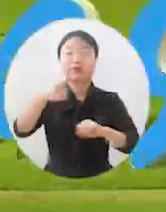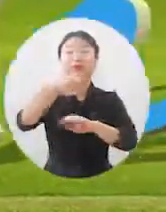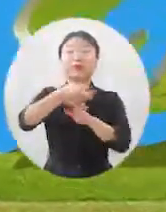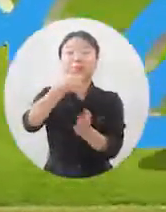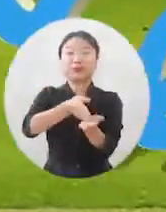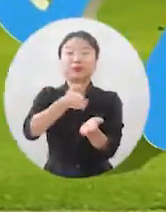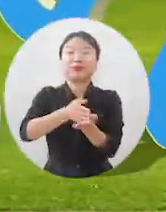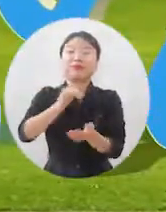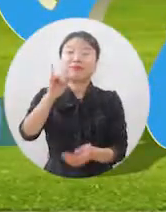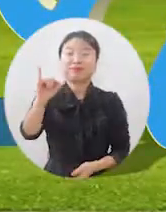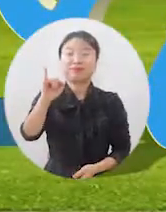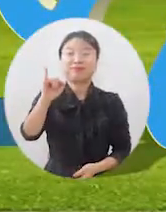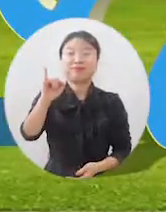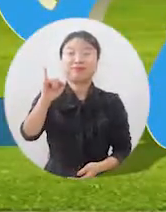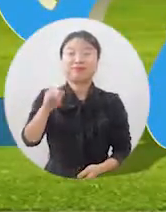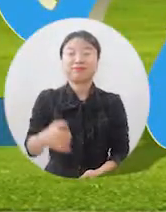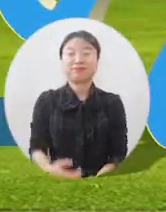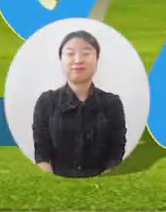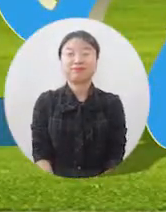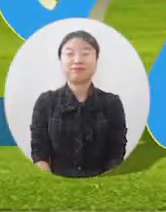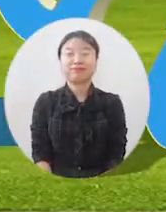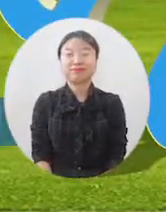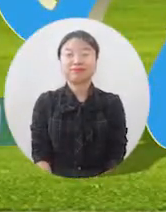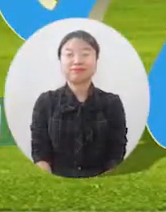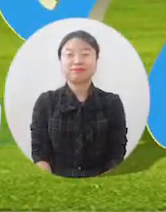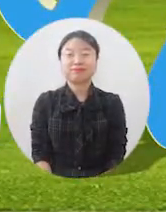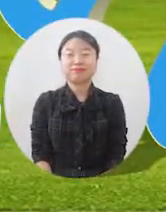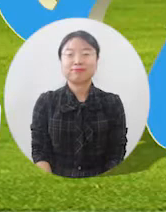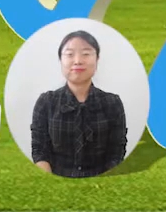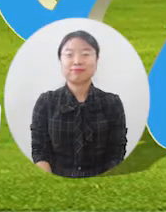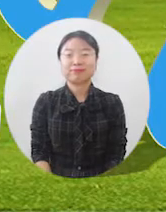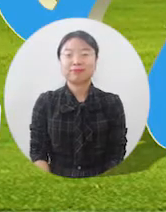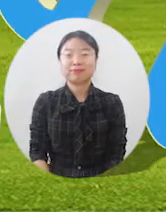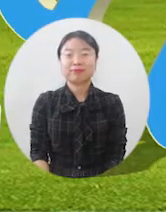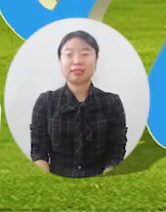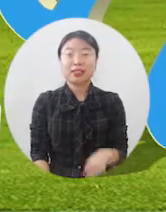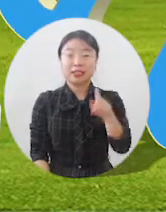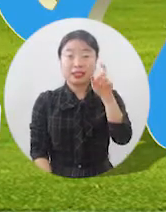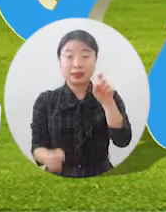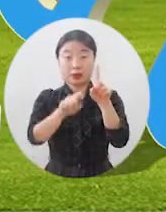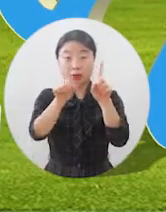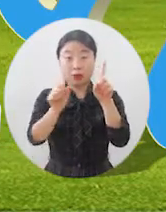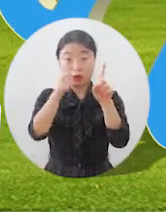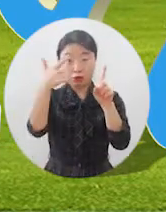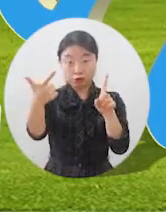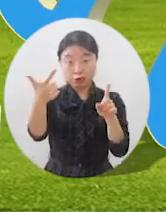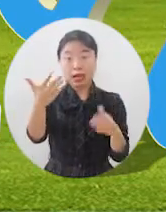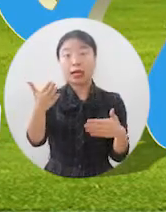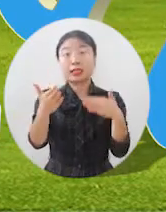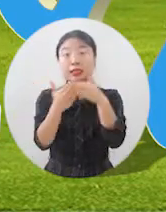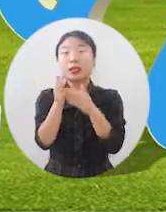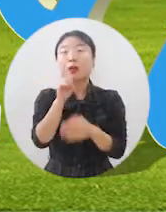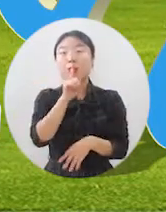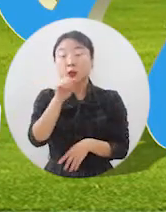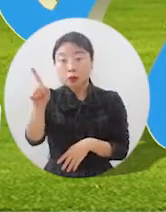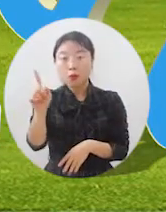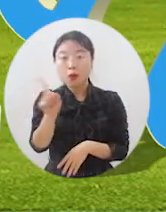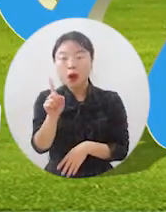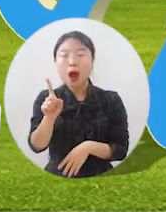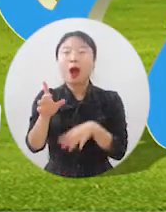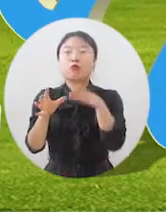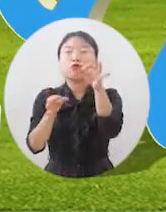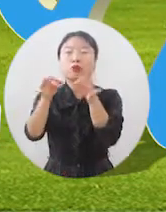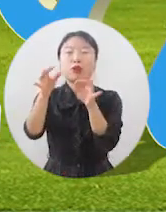안녕하세요. 의왕시 시정뉴스 정혜란입니다. 의왕시가 11월 6일까지 2020년 소상공인 자녀